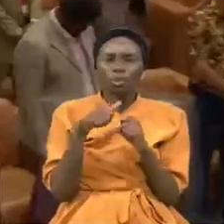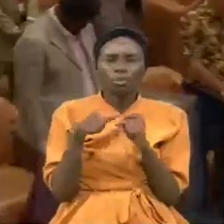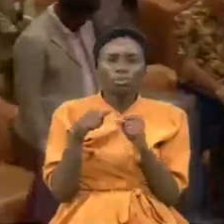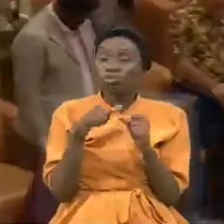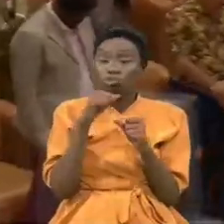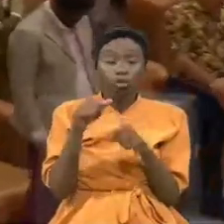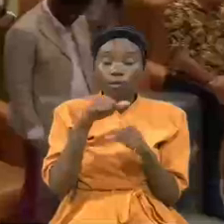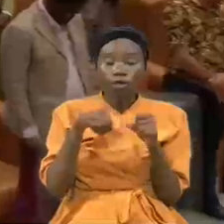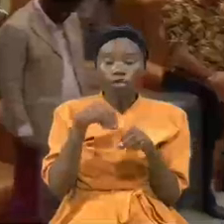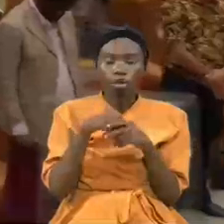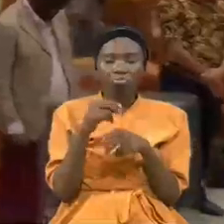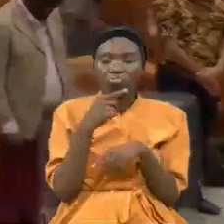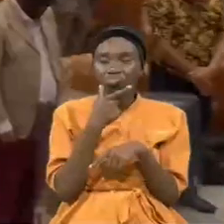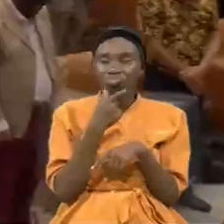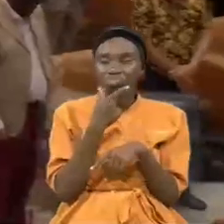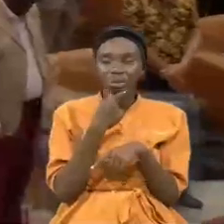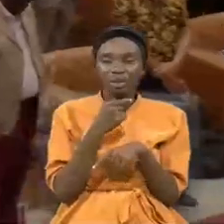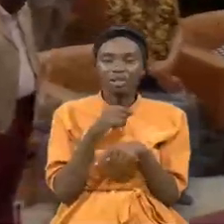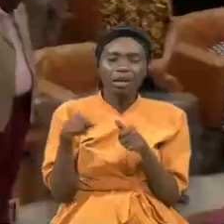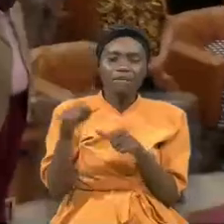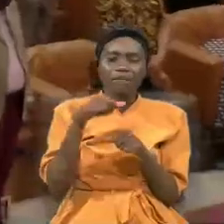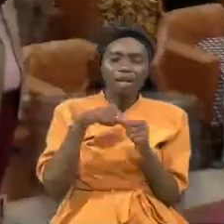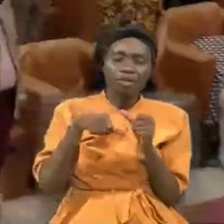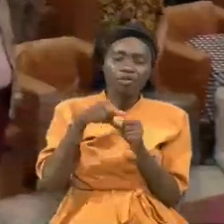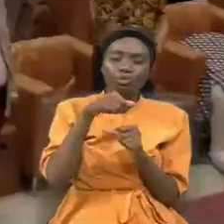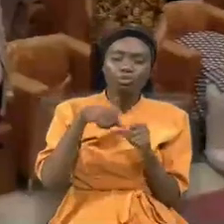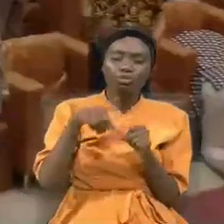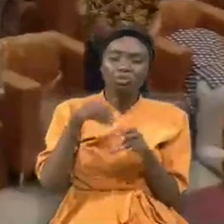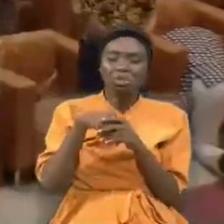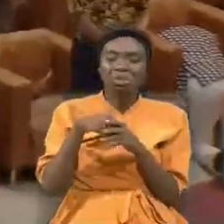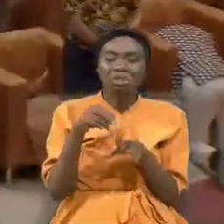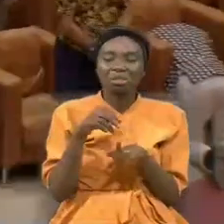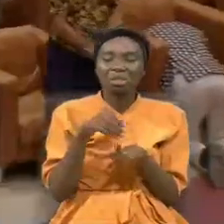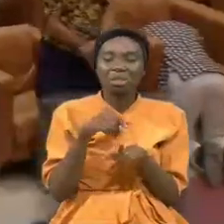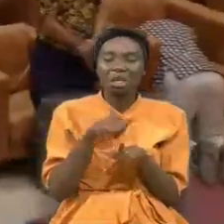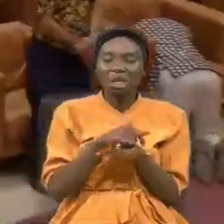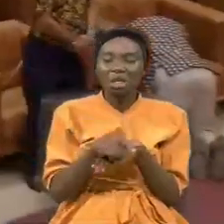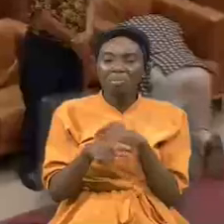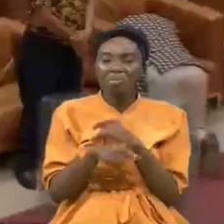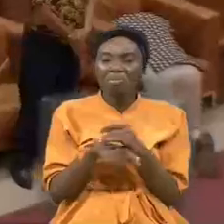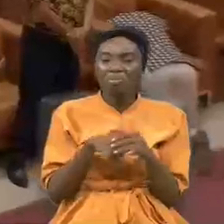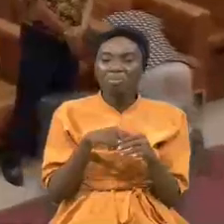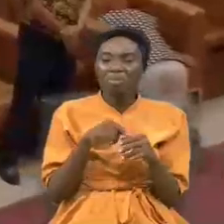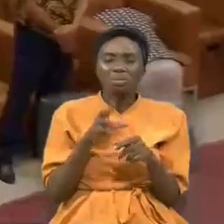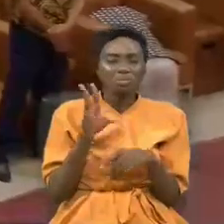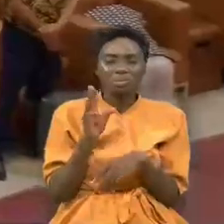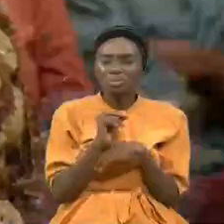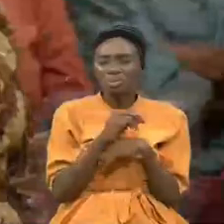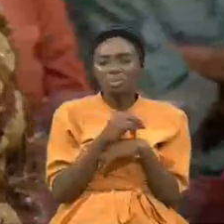impeccable, une communion sans hypocrisie. Une communion dans l'hypocrisie, non, non.